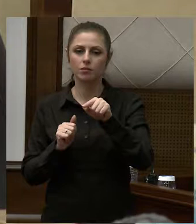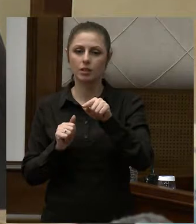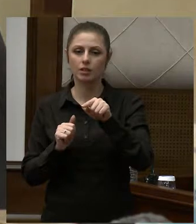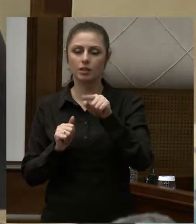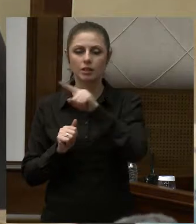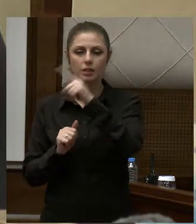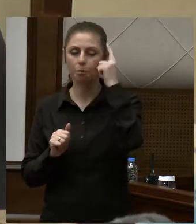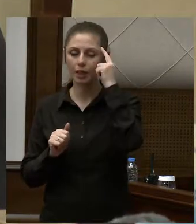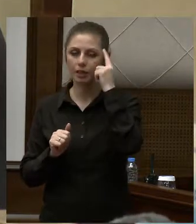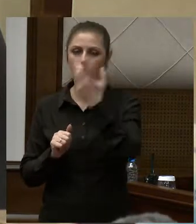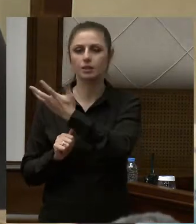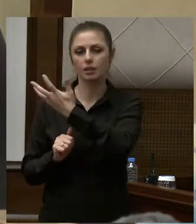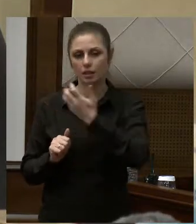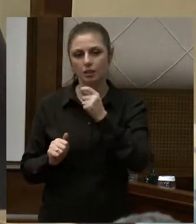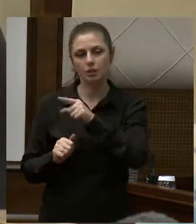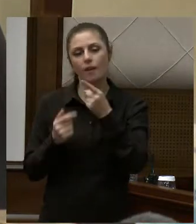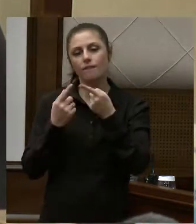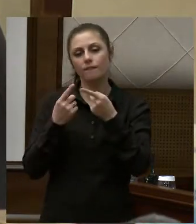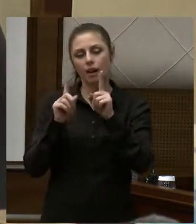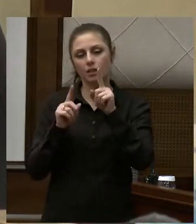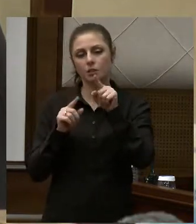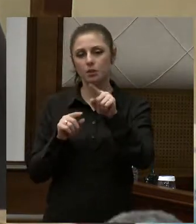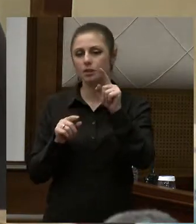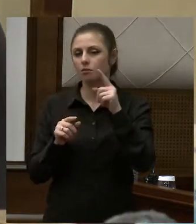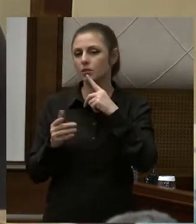bilgisine başvurularak bunu farklı bir noktaya alacaklarını